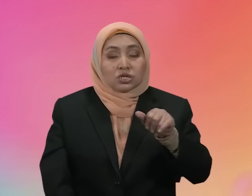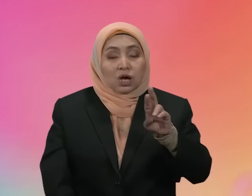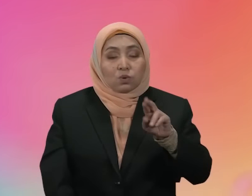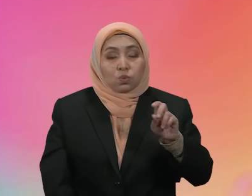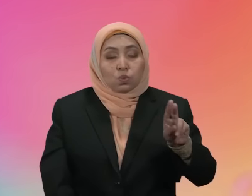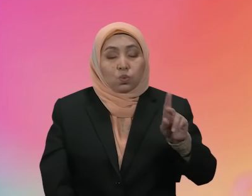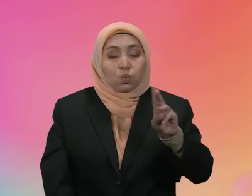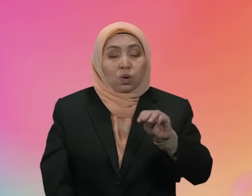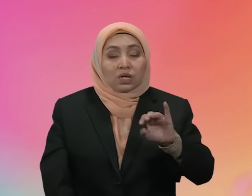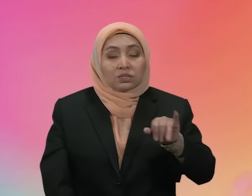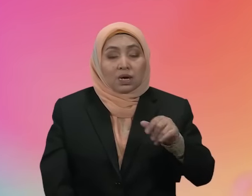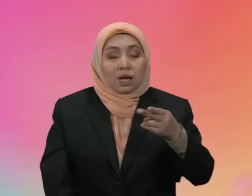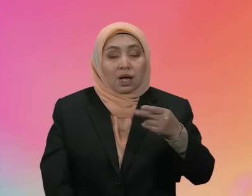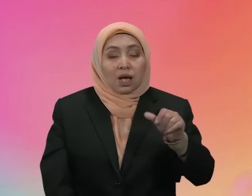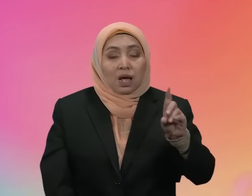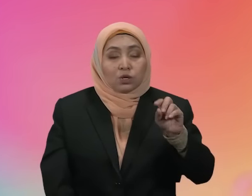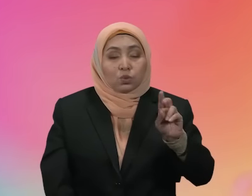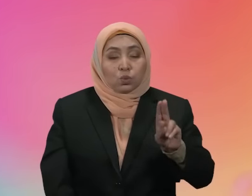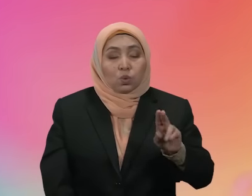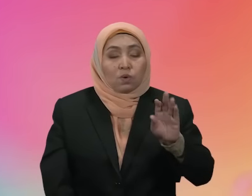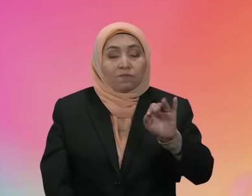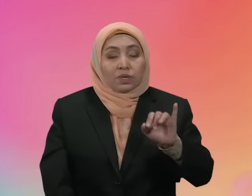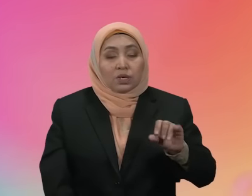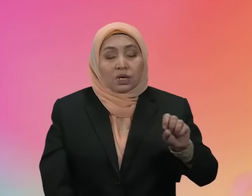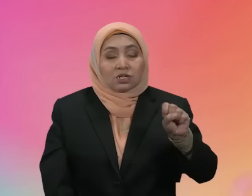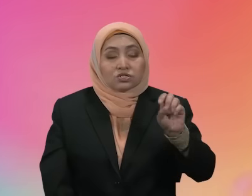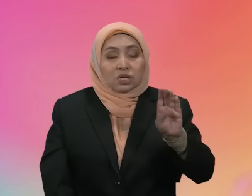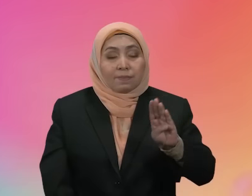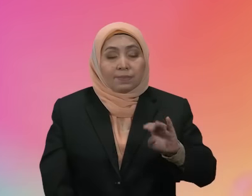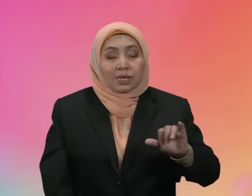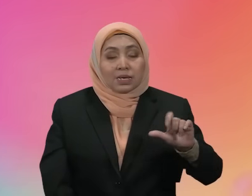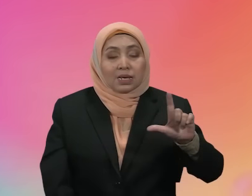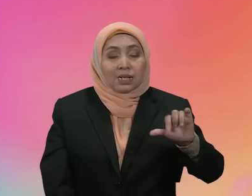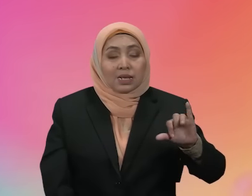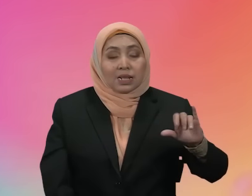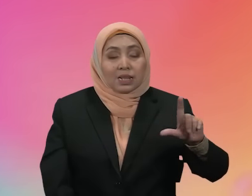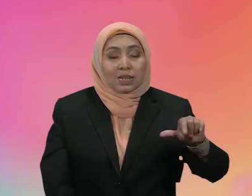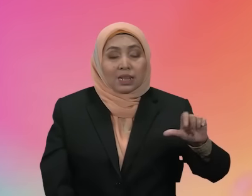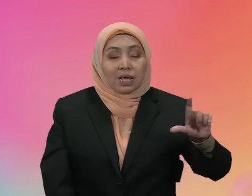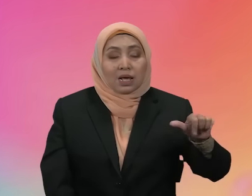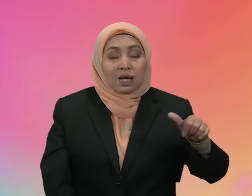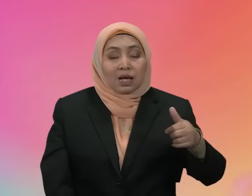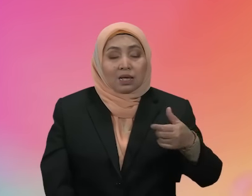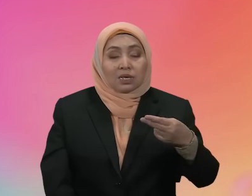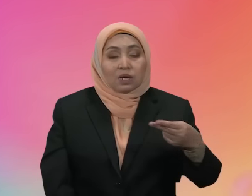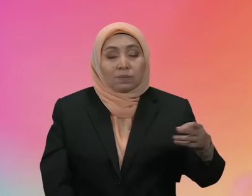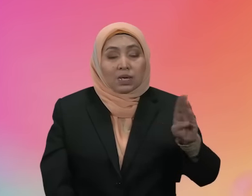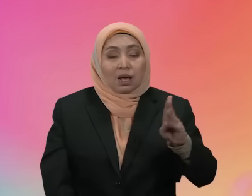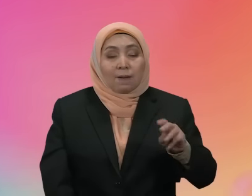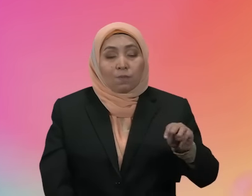وهاجروا وجاهدوا في سبيل الله